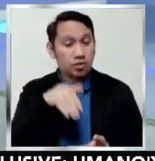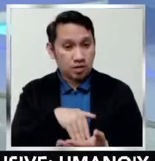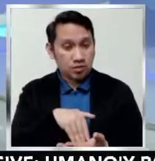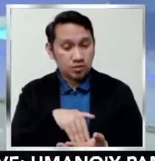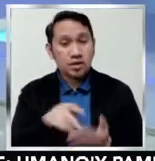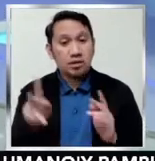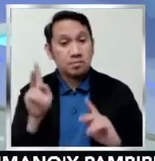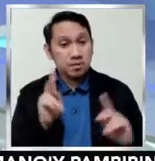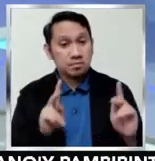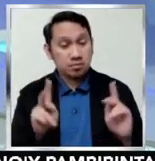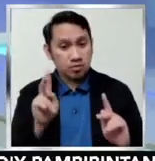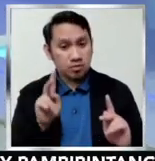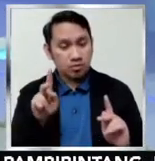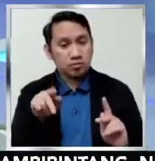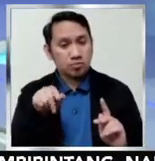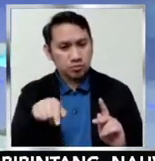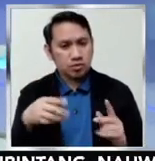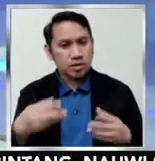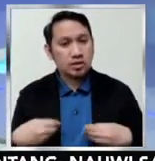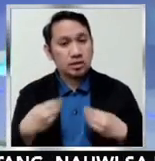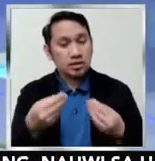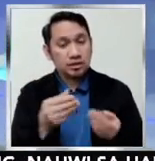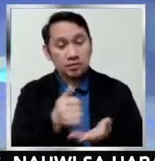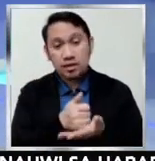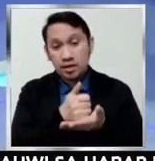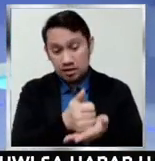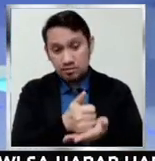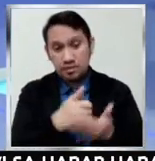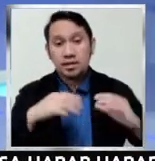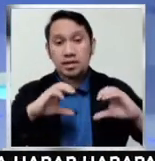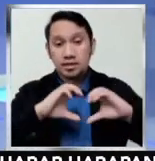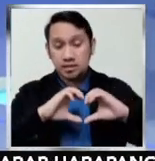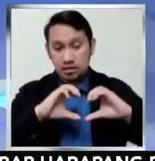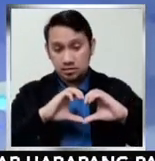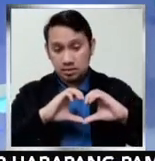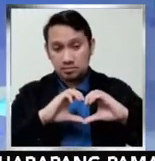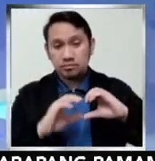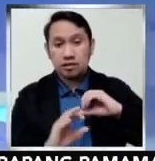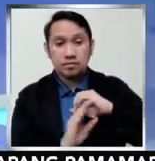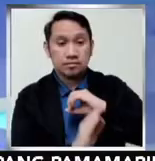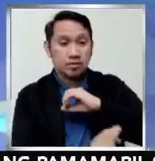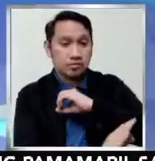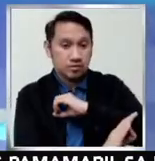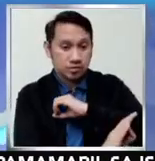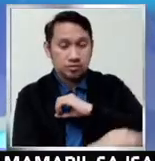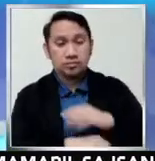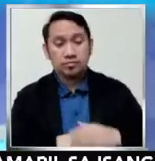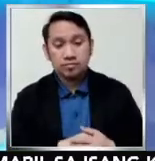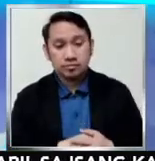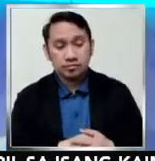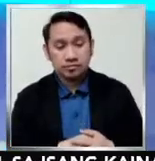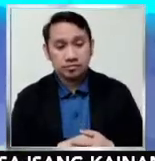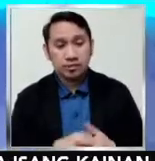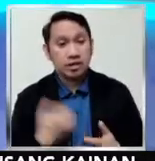doon ang hinatira ng tulong ng GMA Kapuso Foundation sa ilalim ng ating Operation Bayanihan.